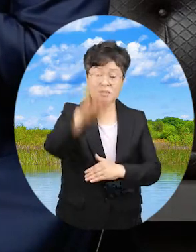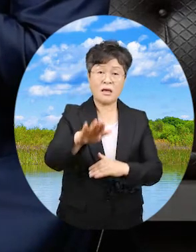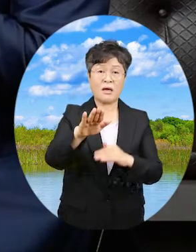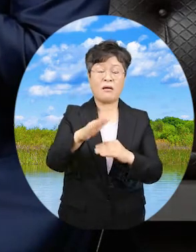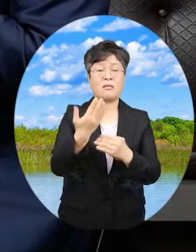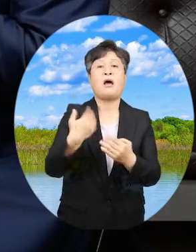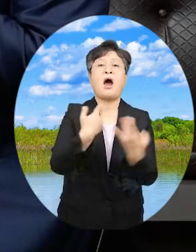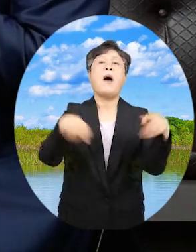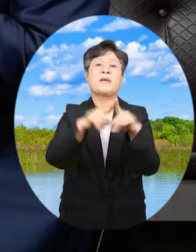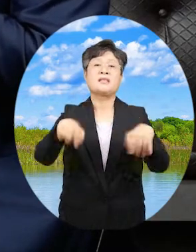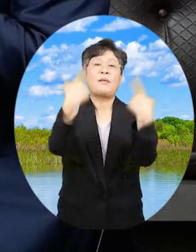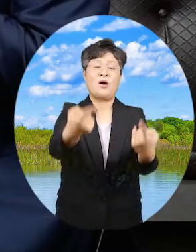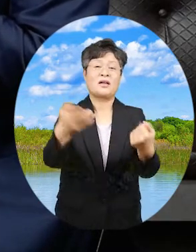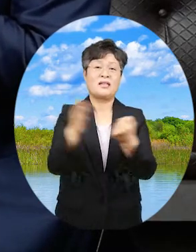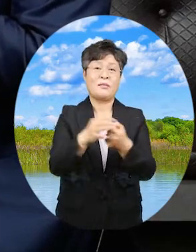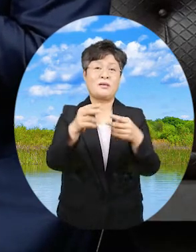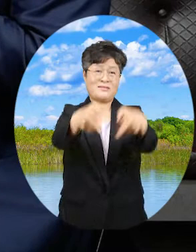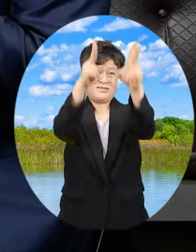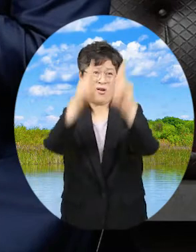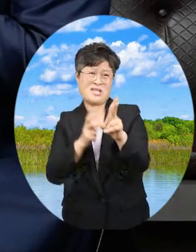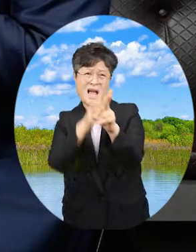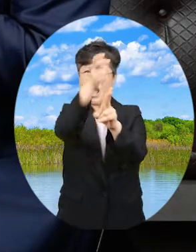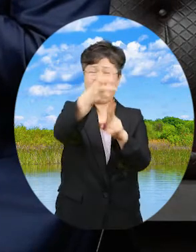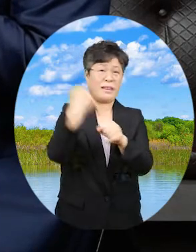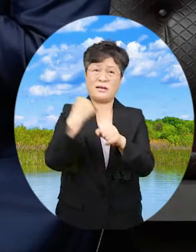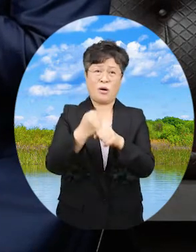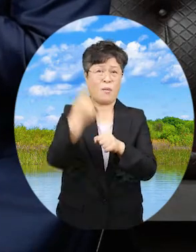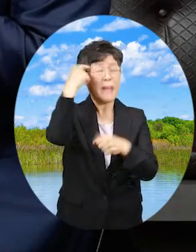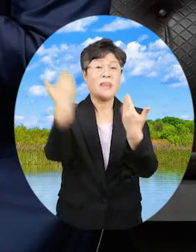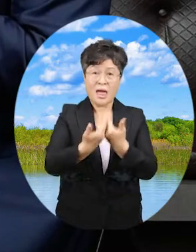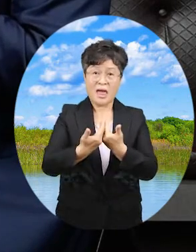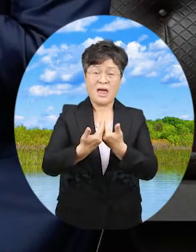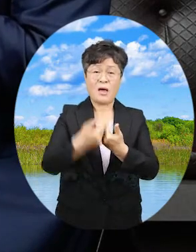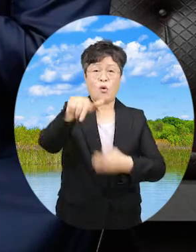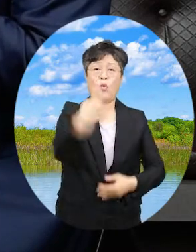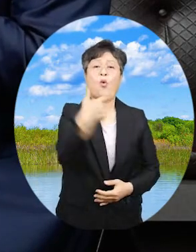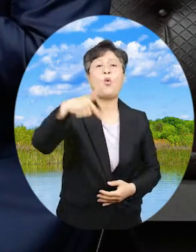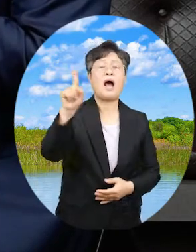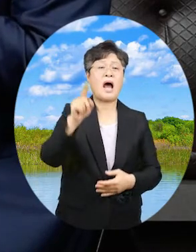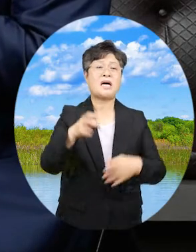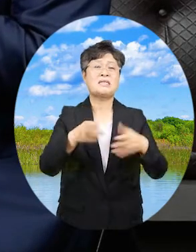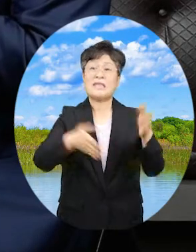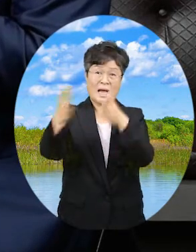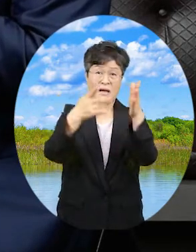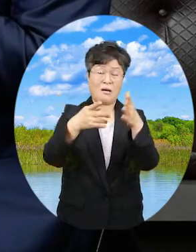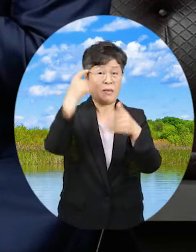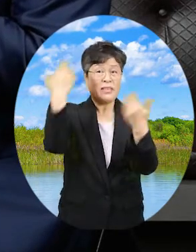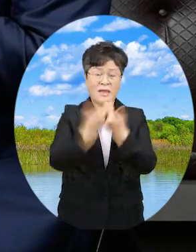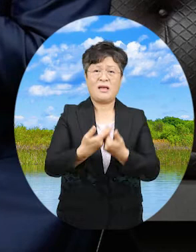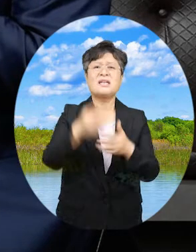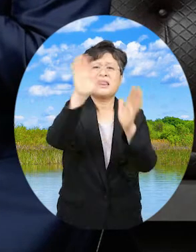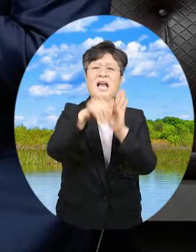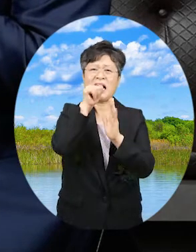아이들의 미래 세대를 위한 아이들 환경 교육이라든지 또 뭐 크고 작은 지역의 다양한 환경 이슈에 대해서 실제로 공부하고 체험하고 또 시민들과 함께하는